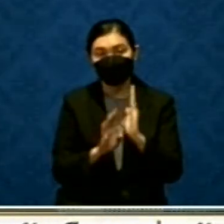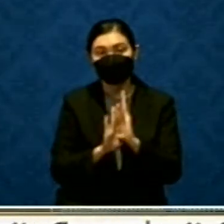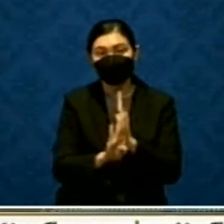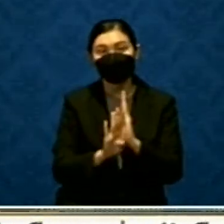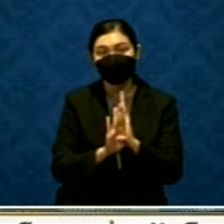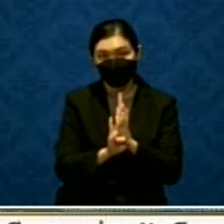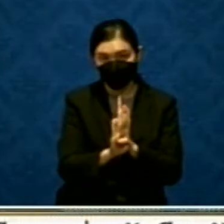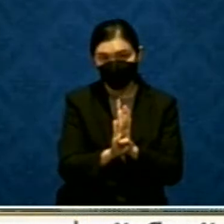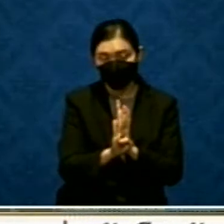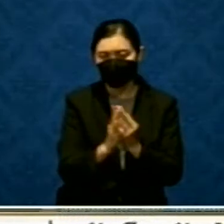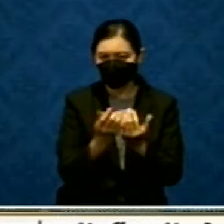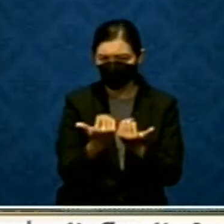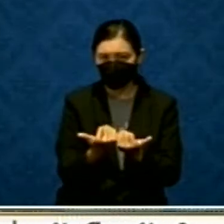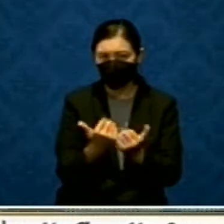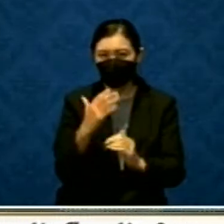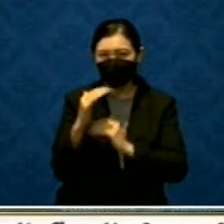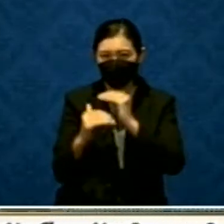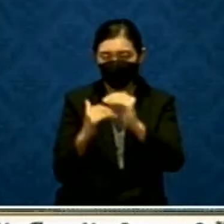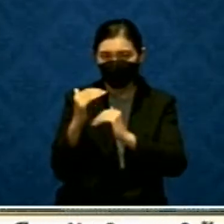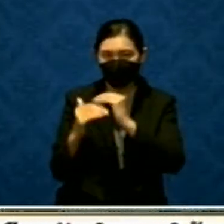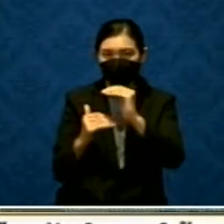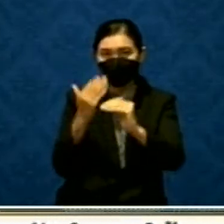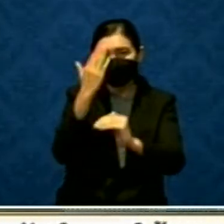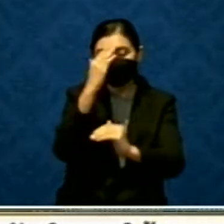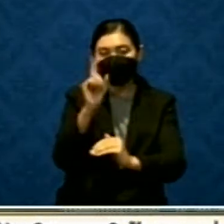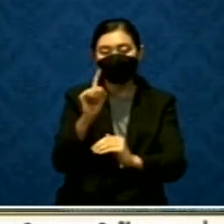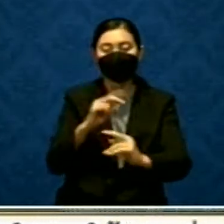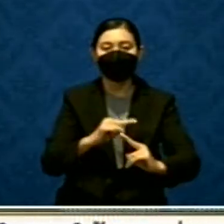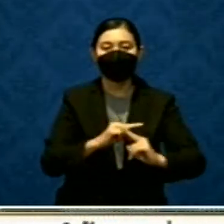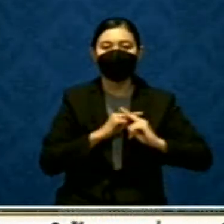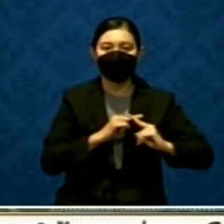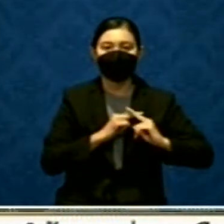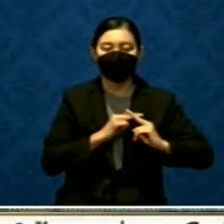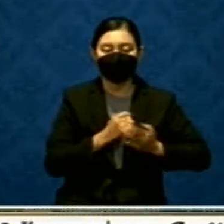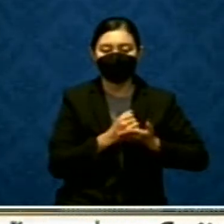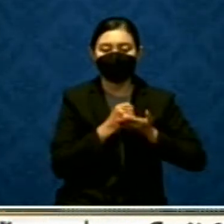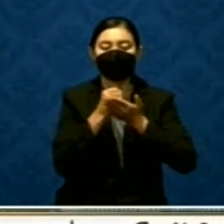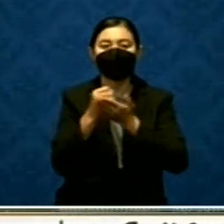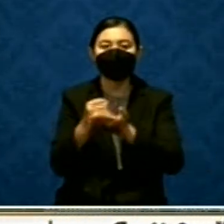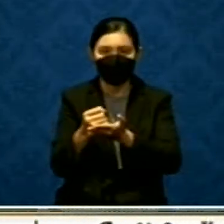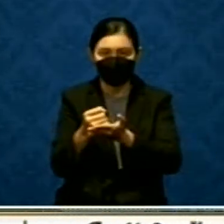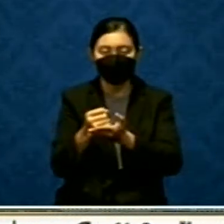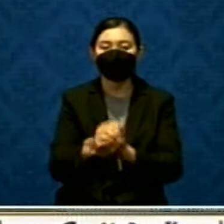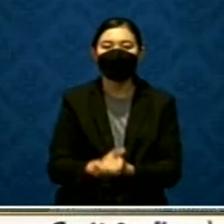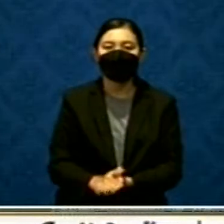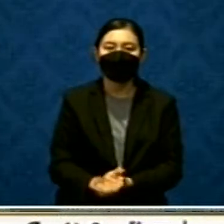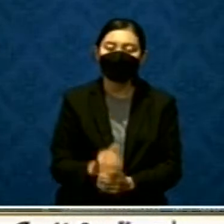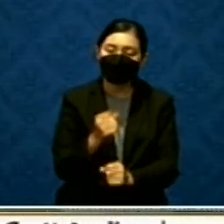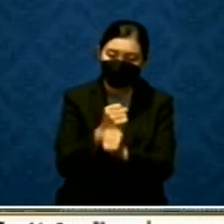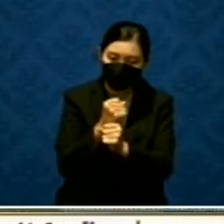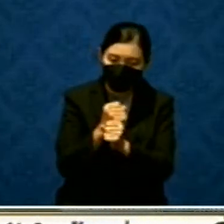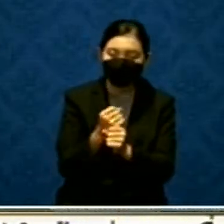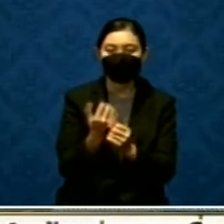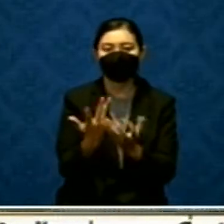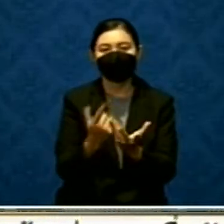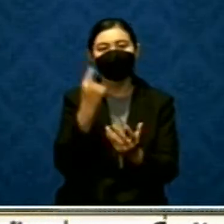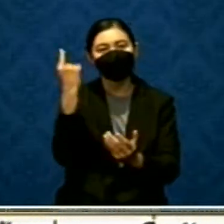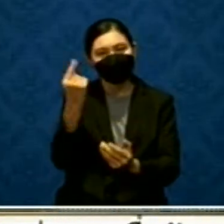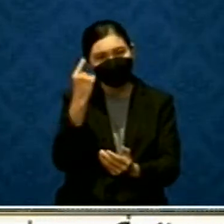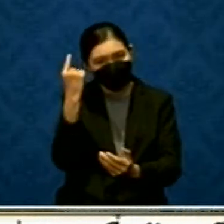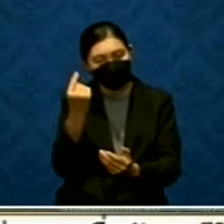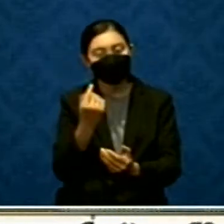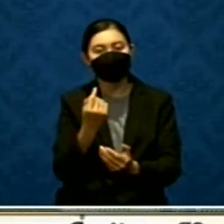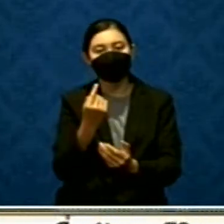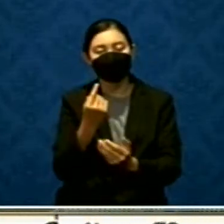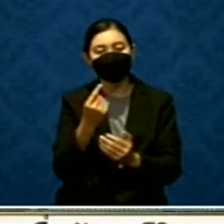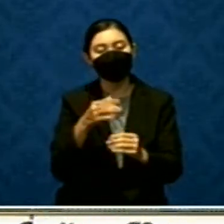มีการพัฒนาโดยภาคเอกชนนะครับซึ่งก่อให้เกิดการสร้างงานนะครับการท่องเที่ยวการเดินทางมากมายซึ่ง